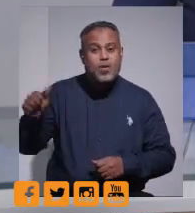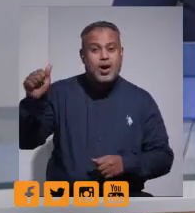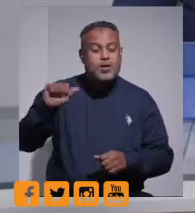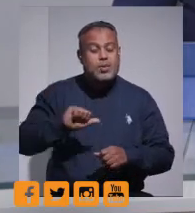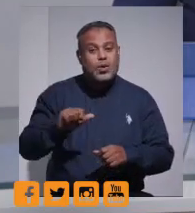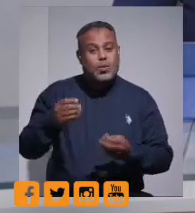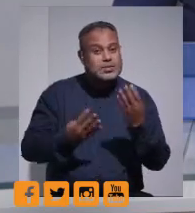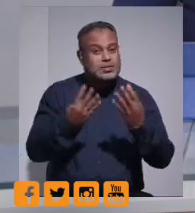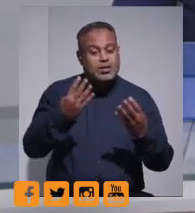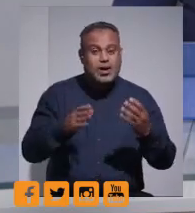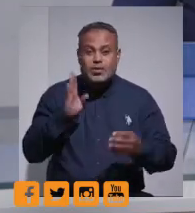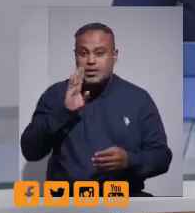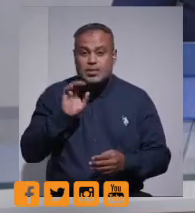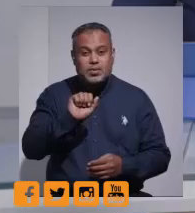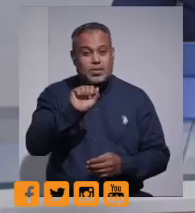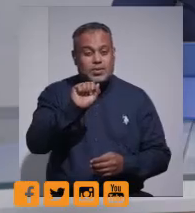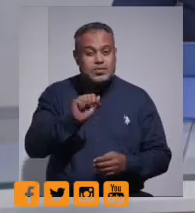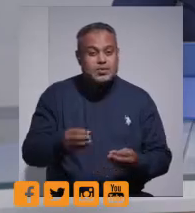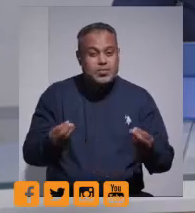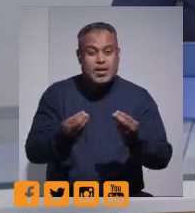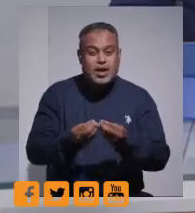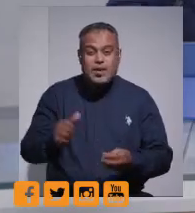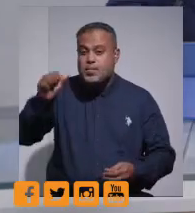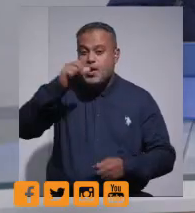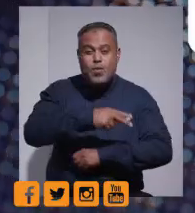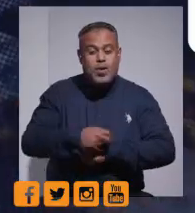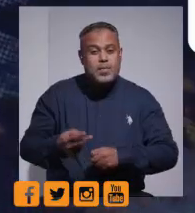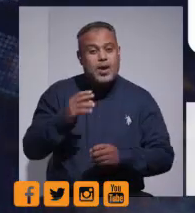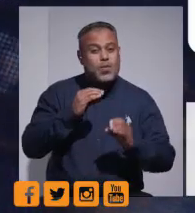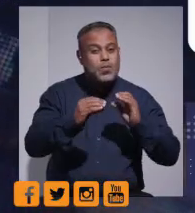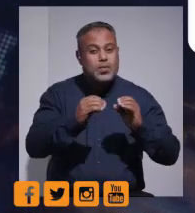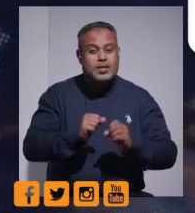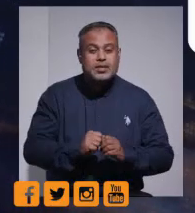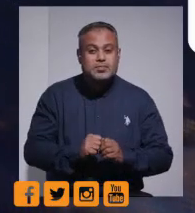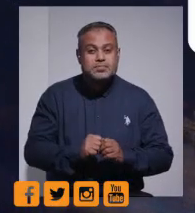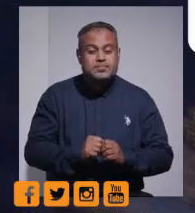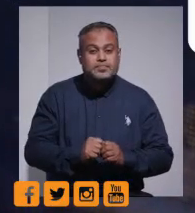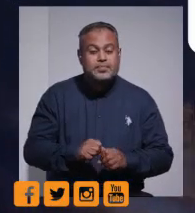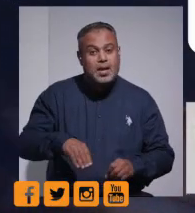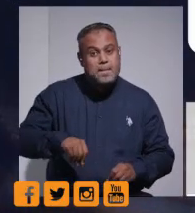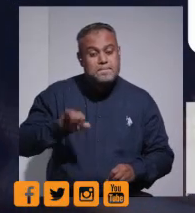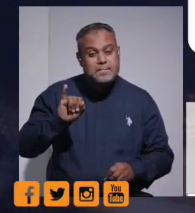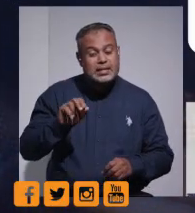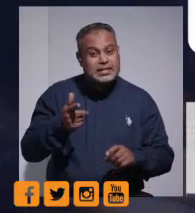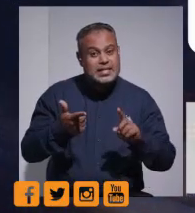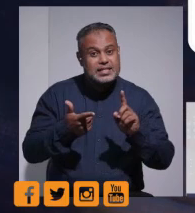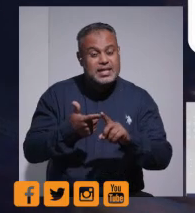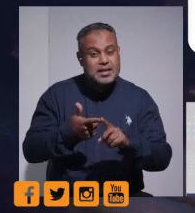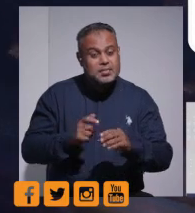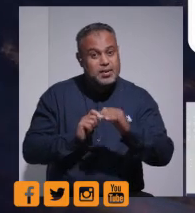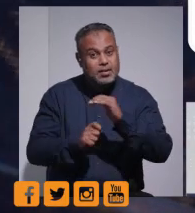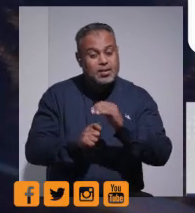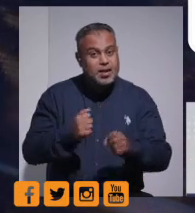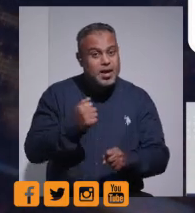التخصصي المتعلق بقضايا المياه والبيئه والتدريب وقضت الماده الثانيه من القرار العمل به من تاريخ